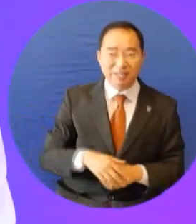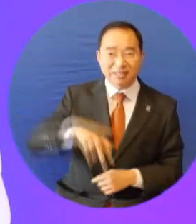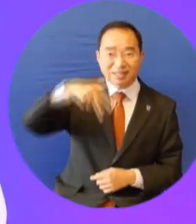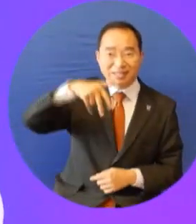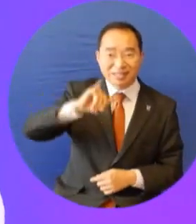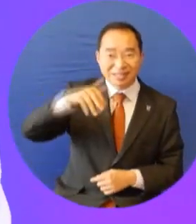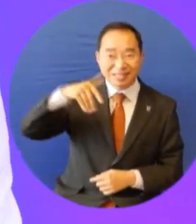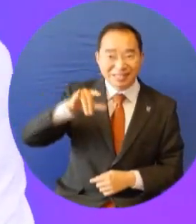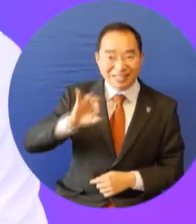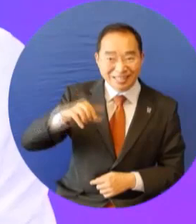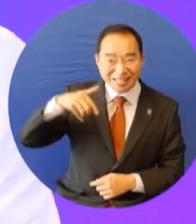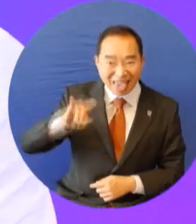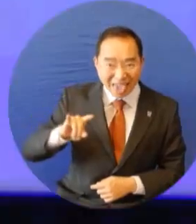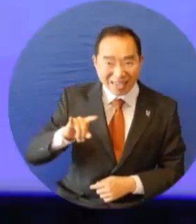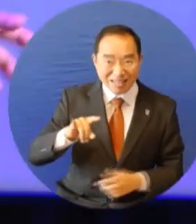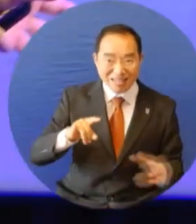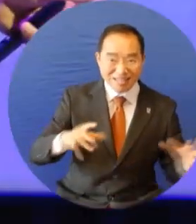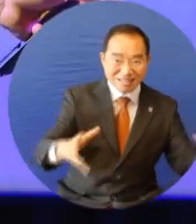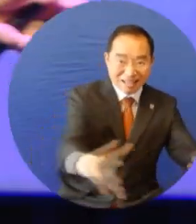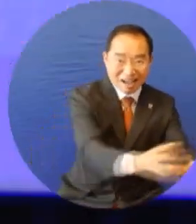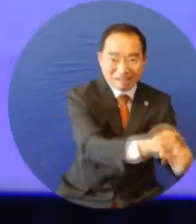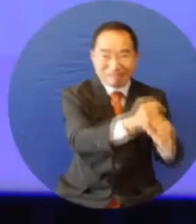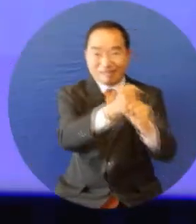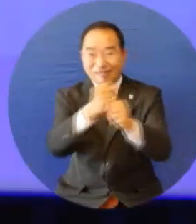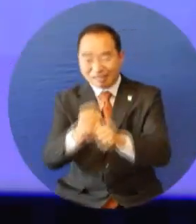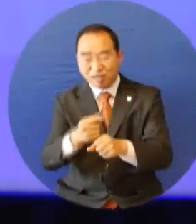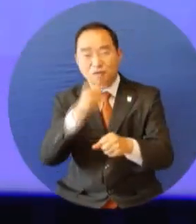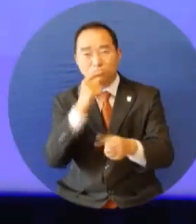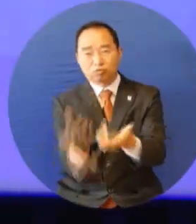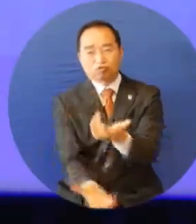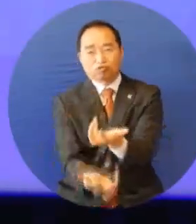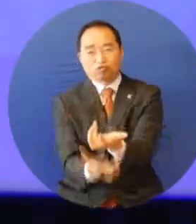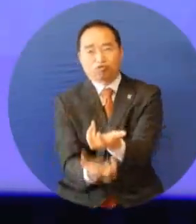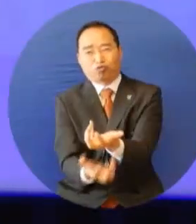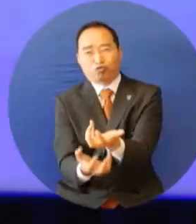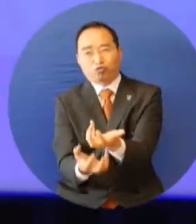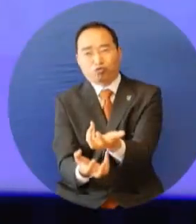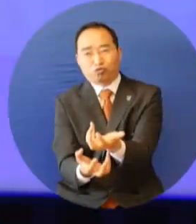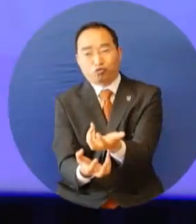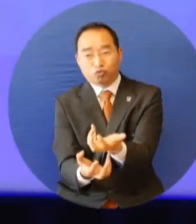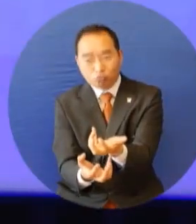엉겅퀴가 아니면 지친 개가 그냥 넝쿨째 끌어다 가지고